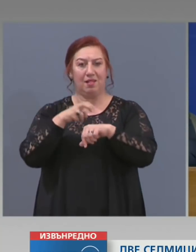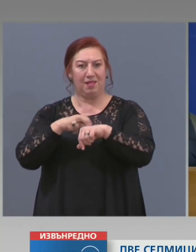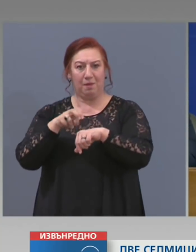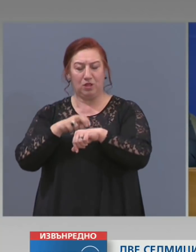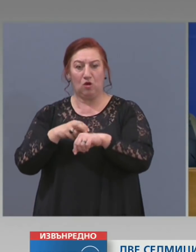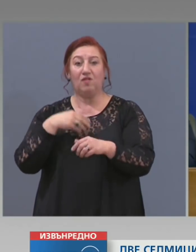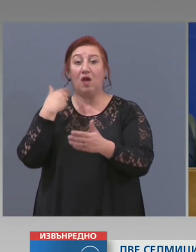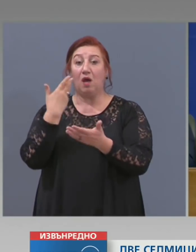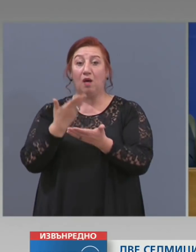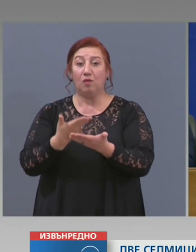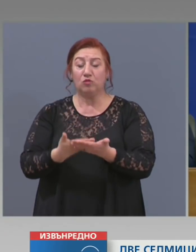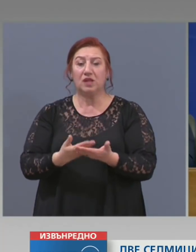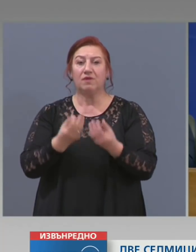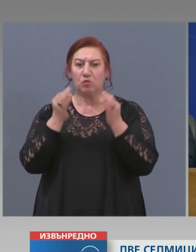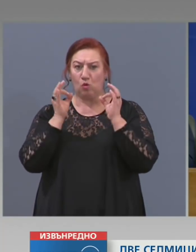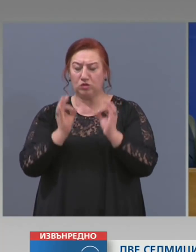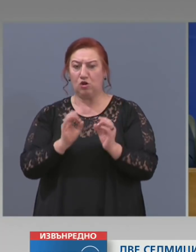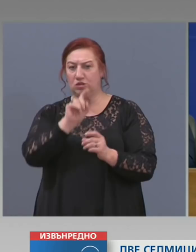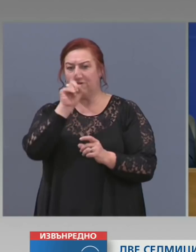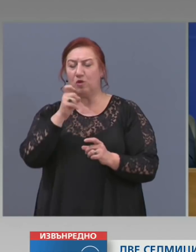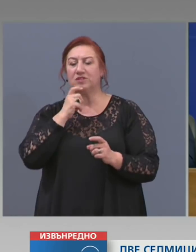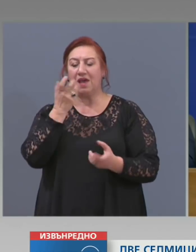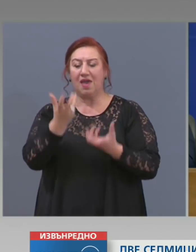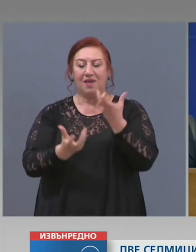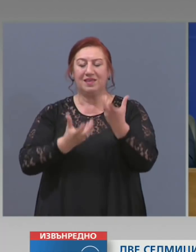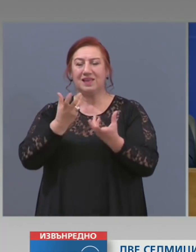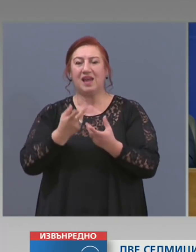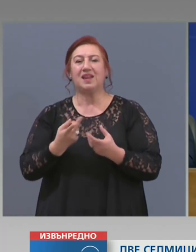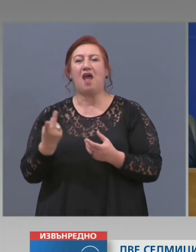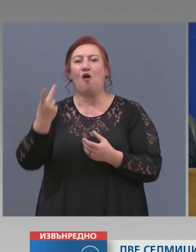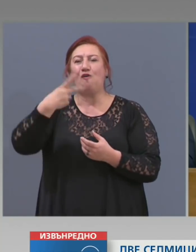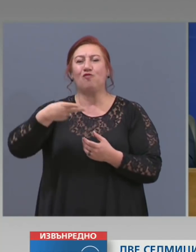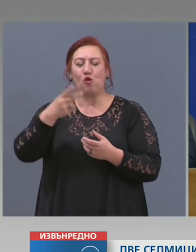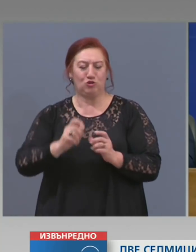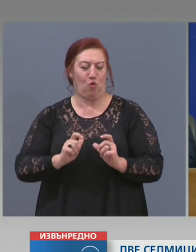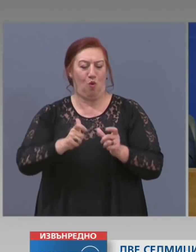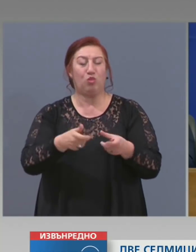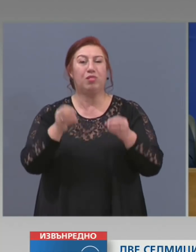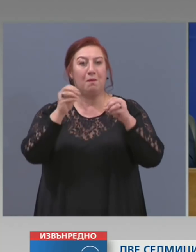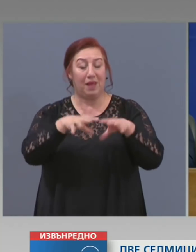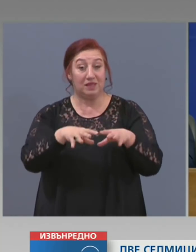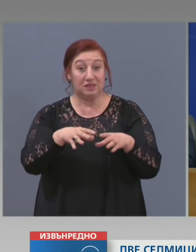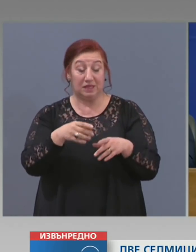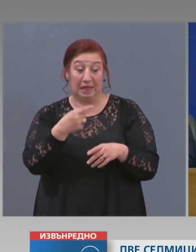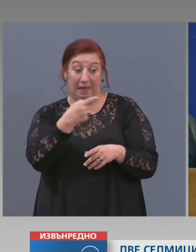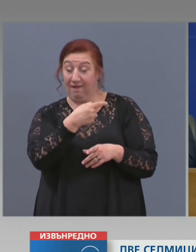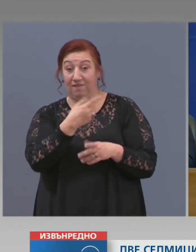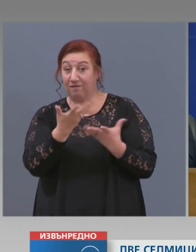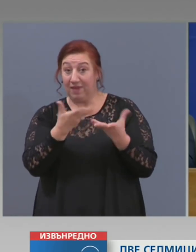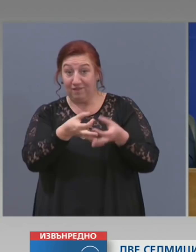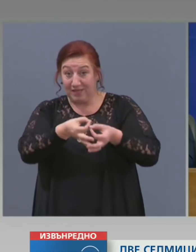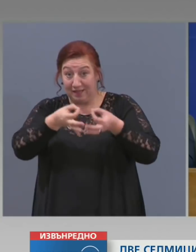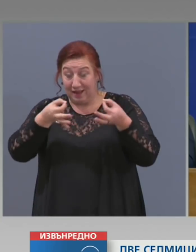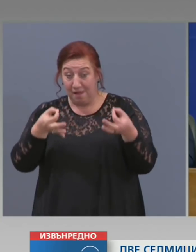за изгарянето на клиничните отпадъци, за унищожаването на клиничните отпадъци. Взели ли сте някакви мерки,